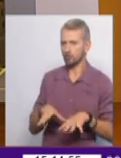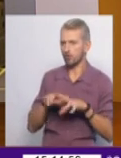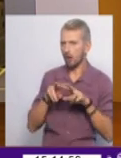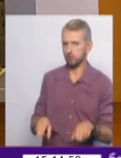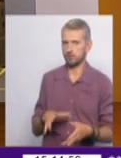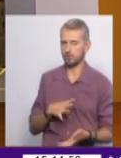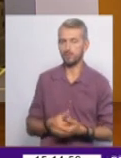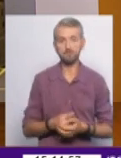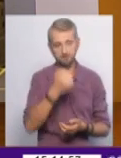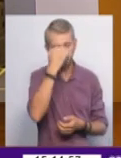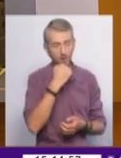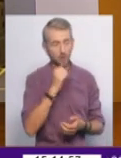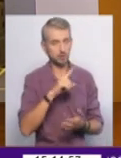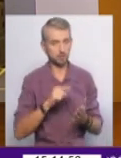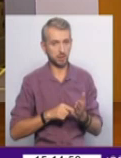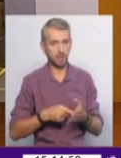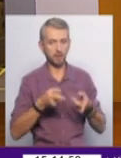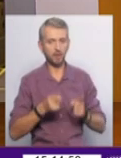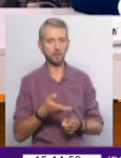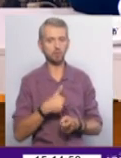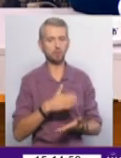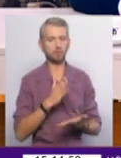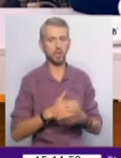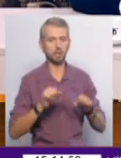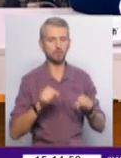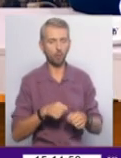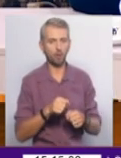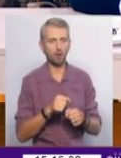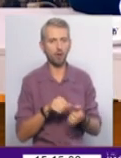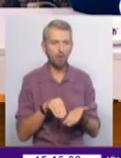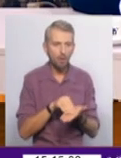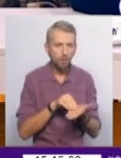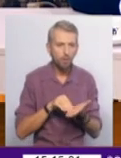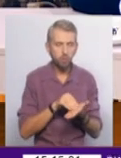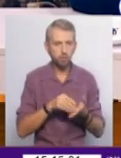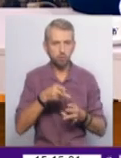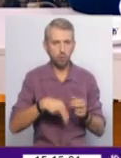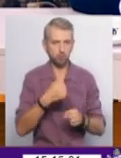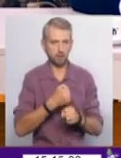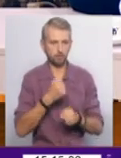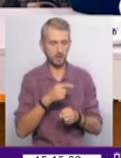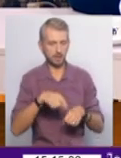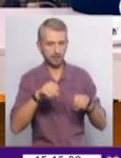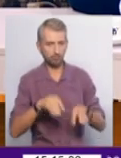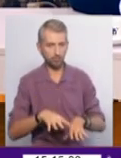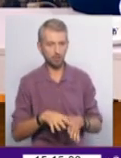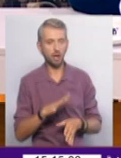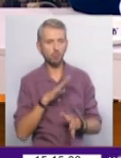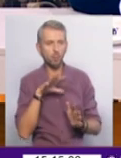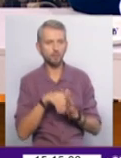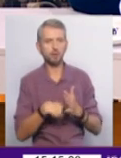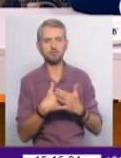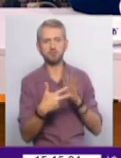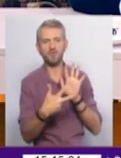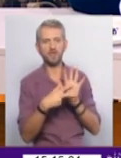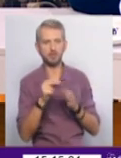за запитання. Дійсно, ми мали змогу просто допрацювати це рішення. Було внесено десь приблизно 8 правок